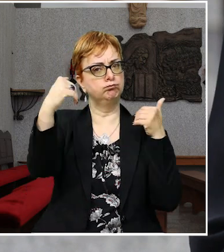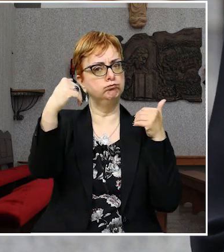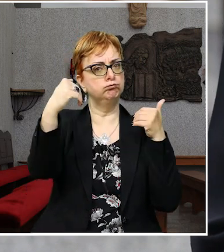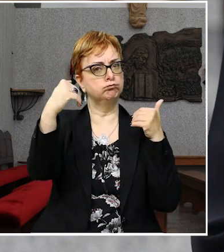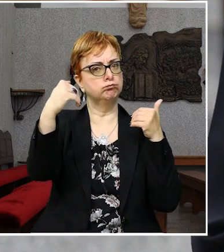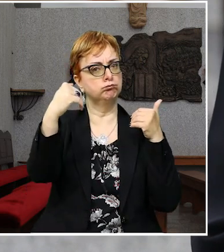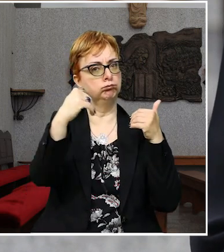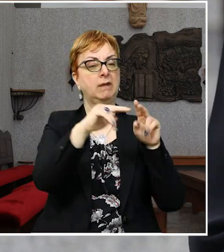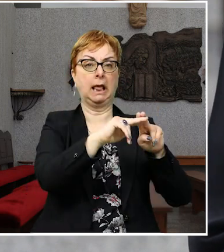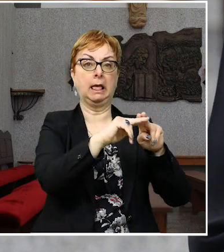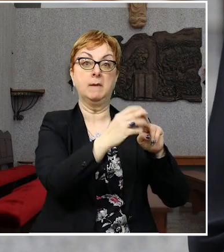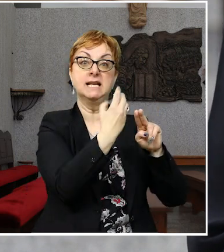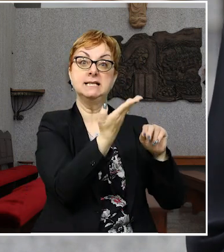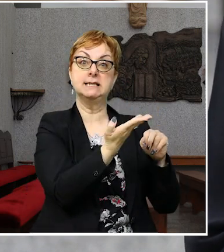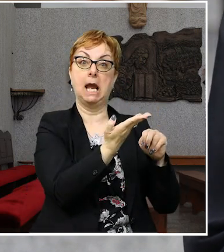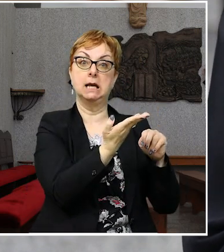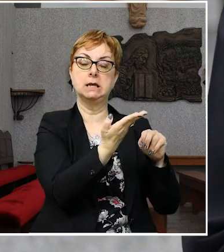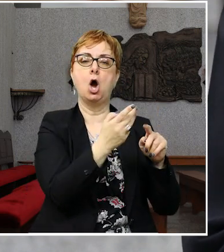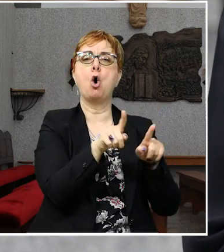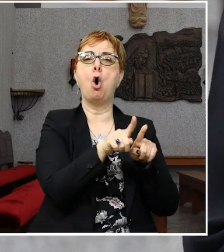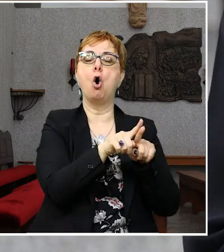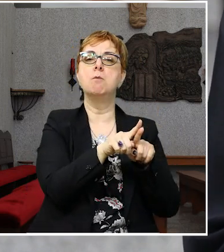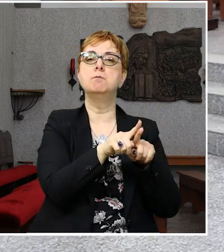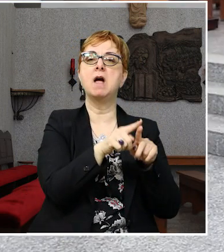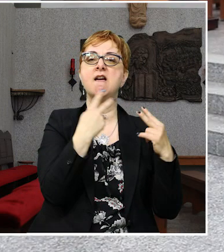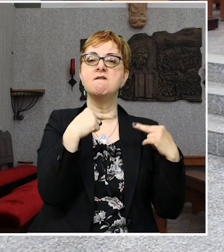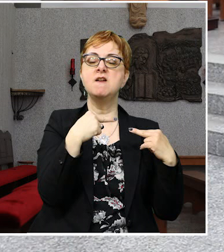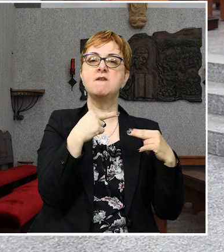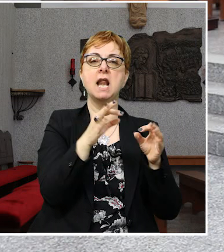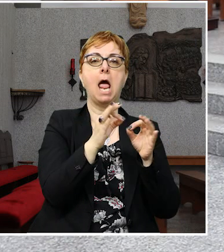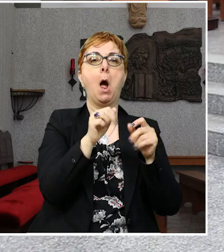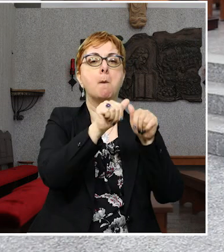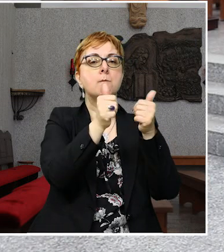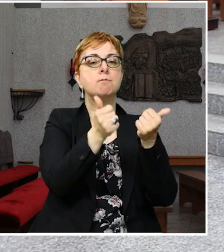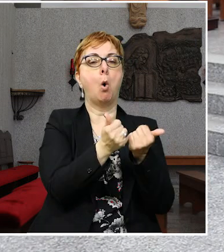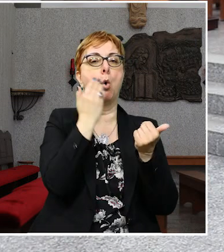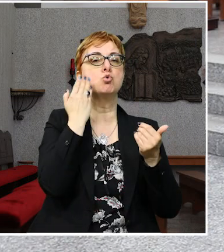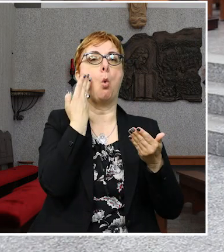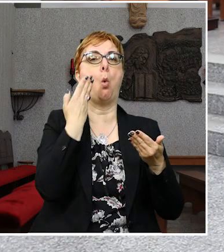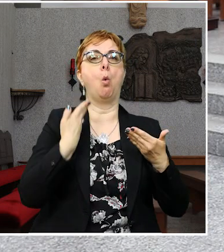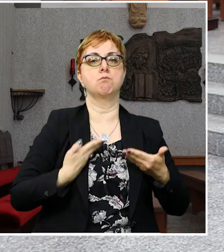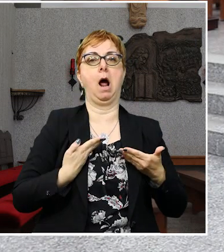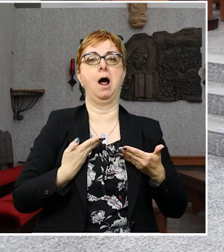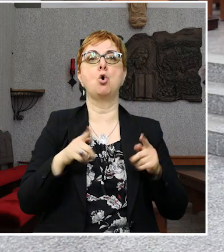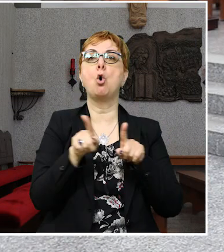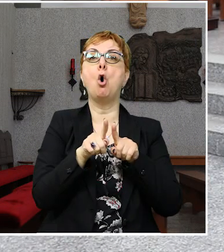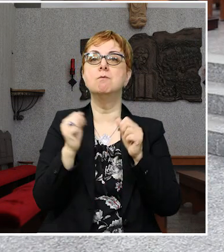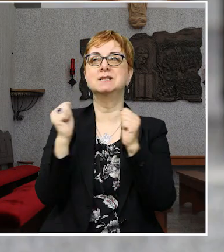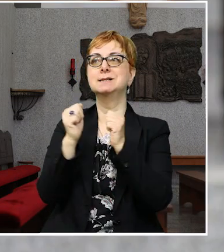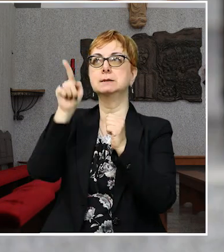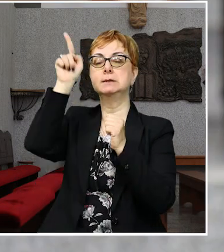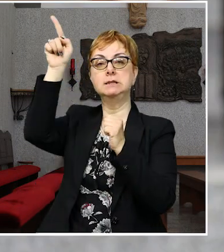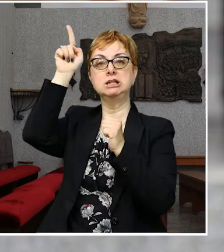a vivere in modo pienamente umano, timorati di Dio, nel sacro timore di